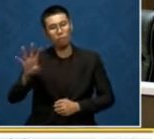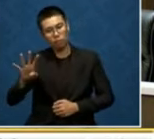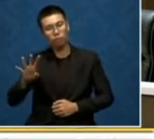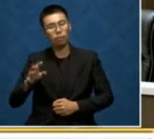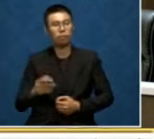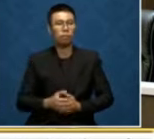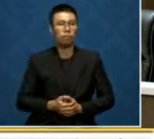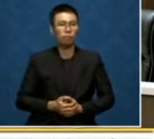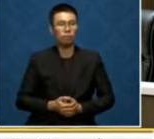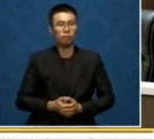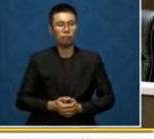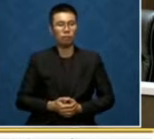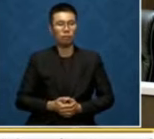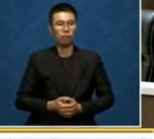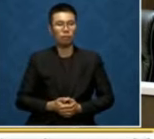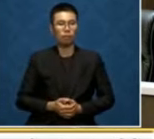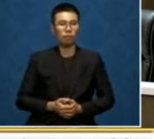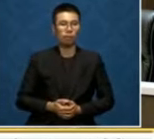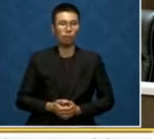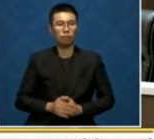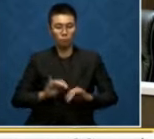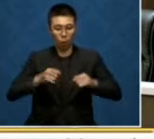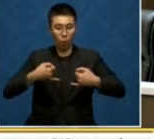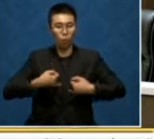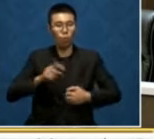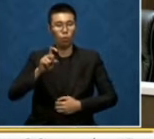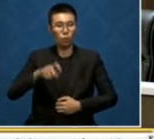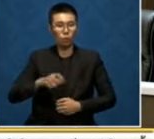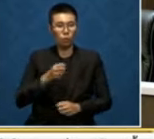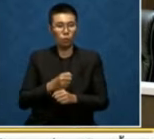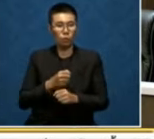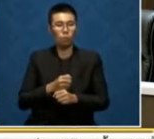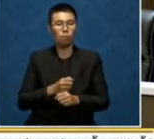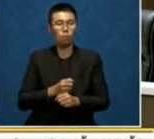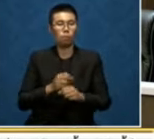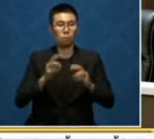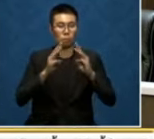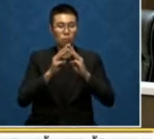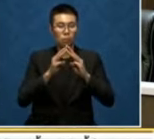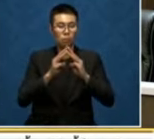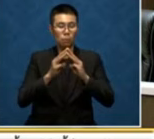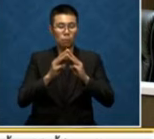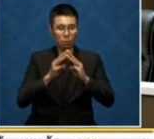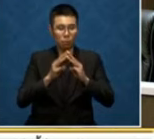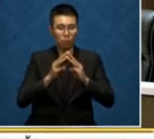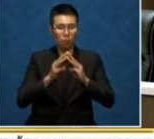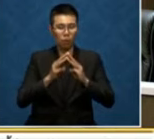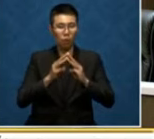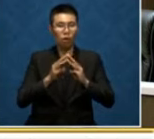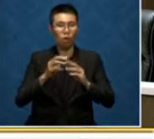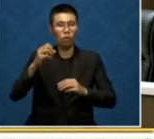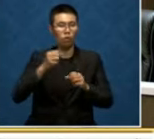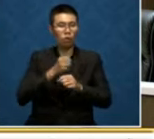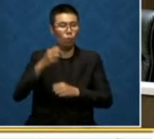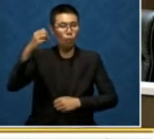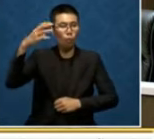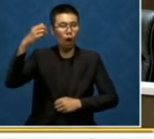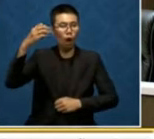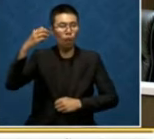ต้องมีการให้ผู้ประกอบการไปทำสัญญาซื้อขายกระแสไฟฟ้ากับการไฟฟ้าฝ่ายผลิต